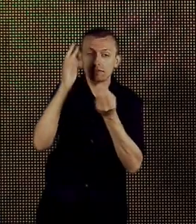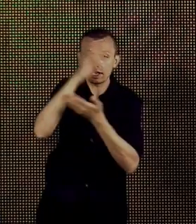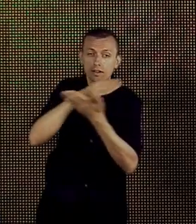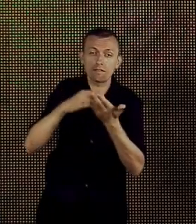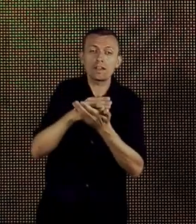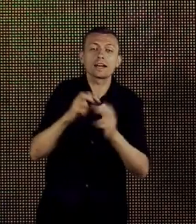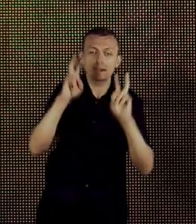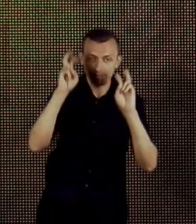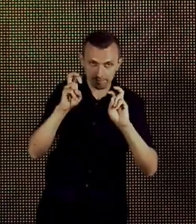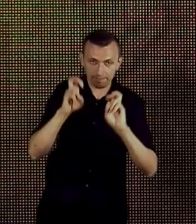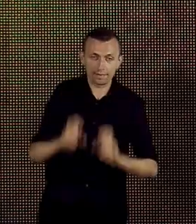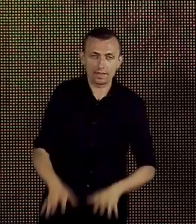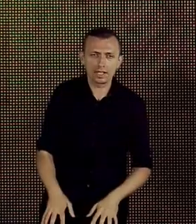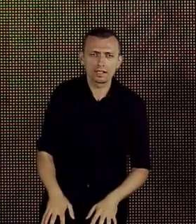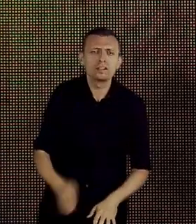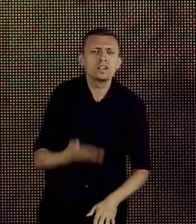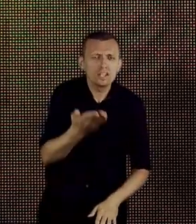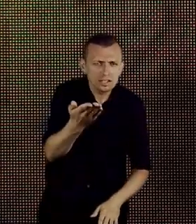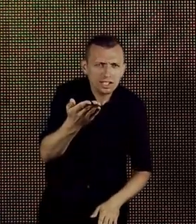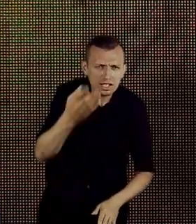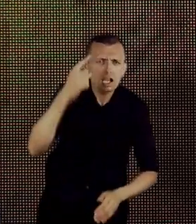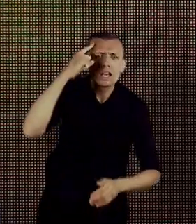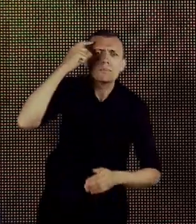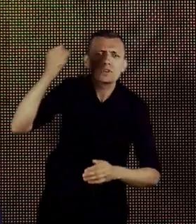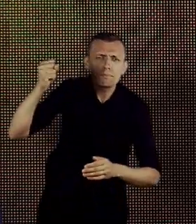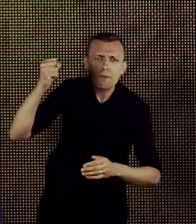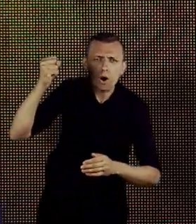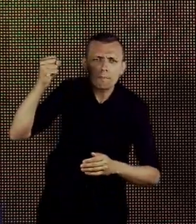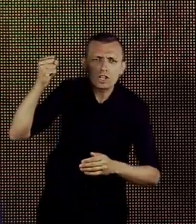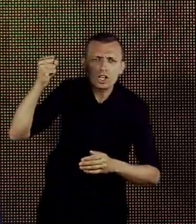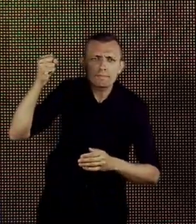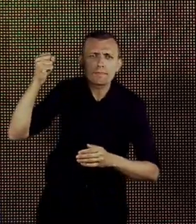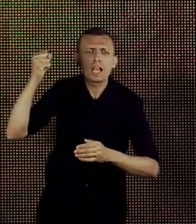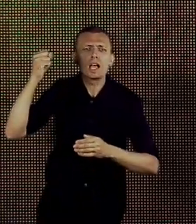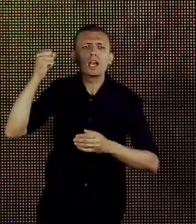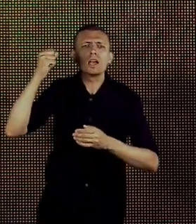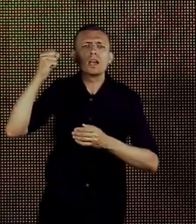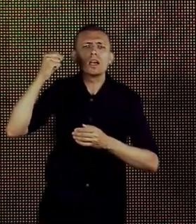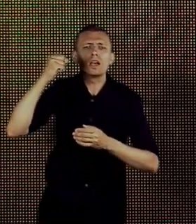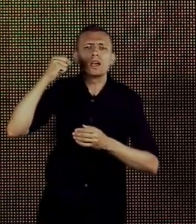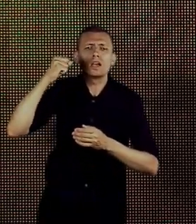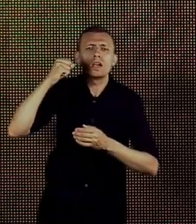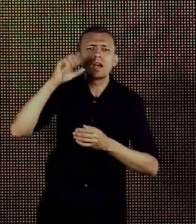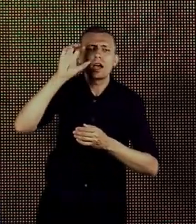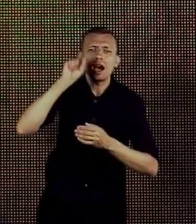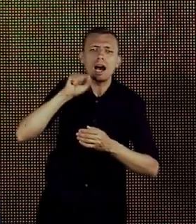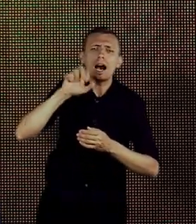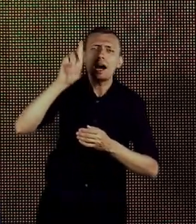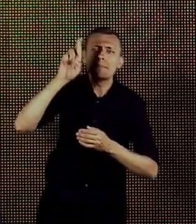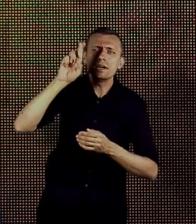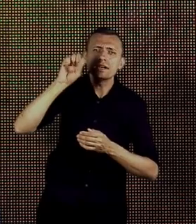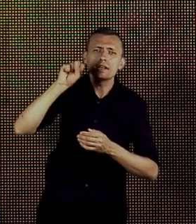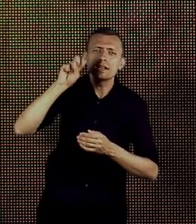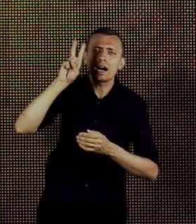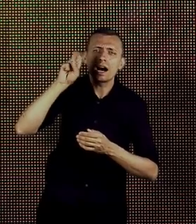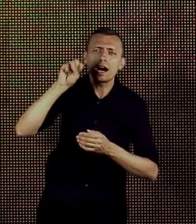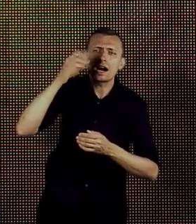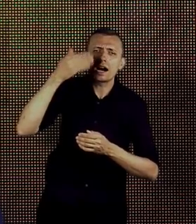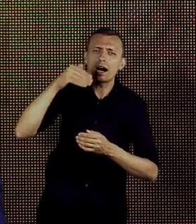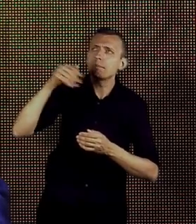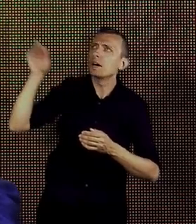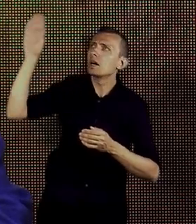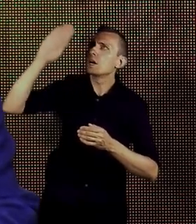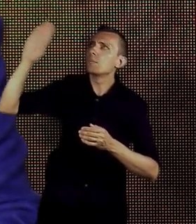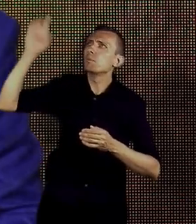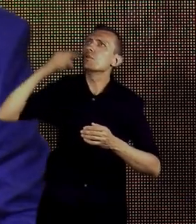jakiego powodu nasz ojciec Abraham został przez Najwyższego uznany sprawiedliwym. Czyż